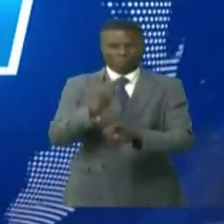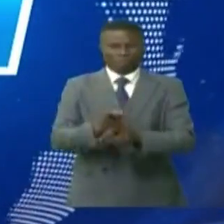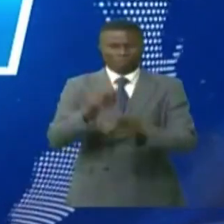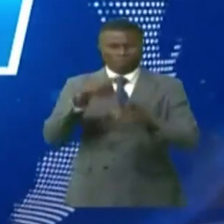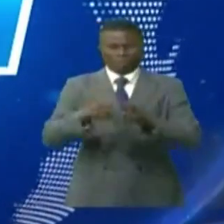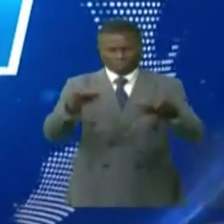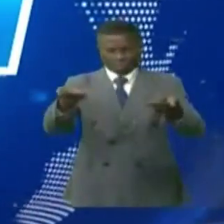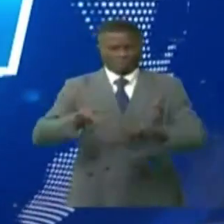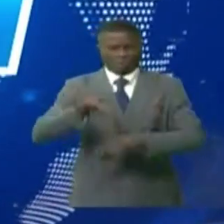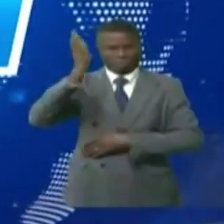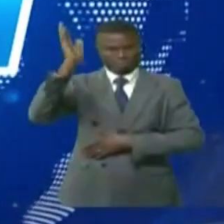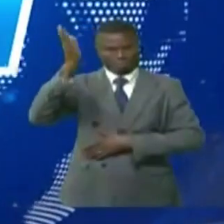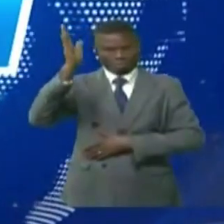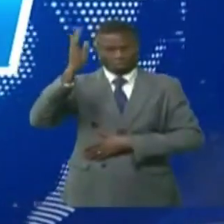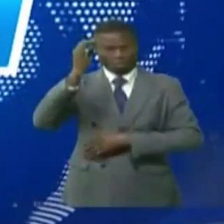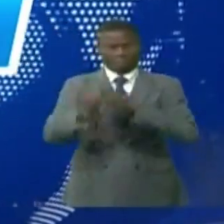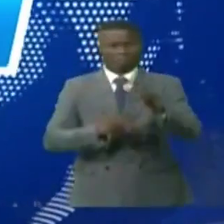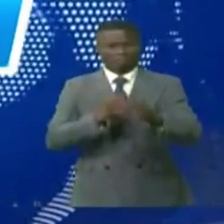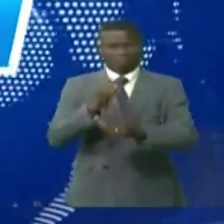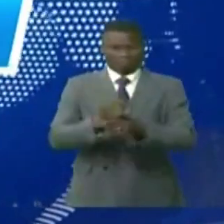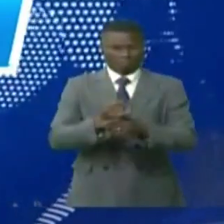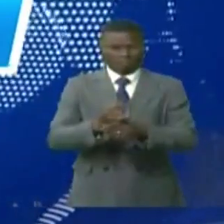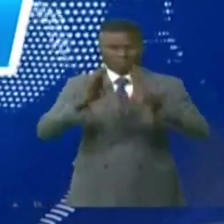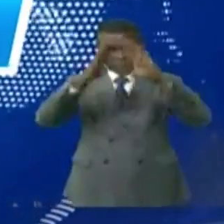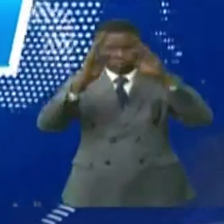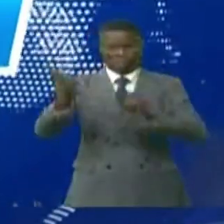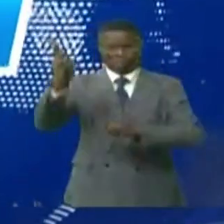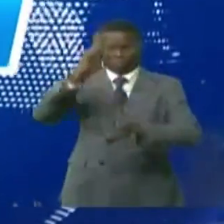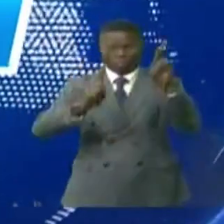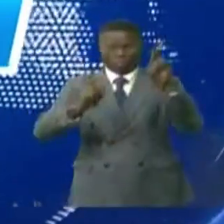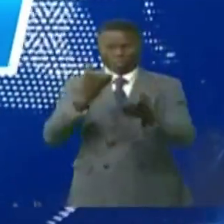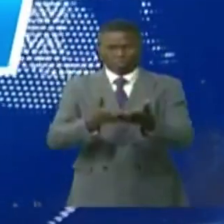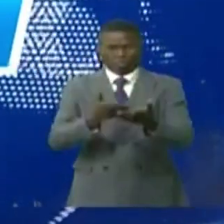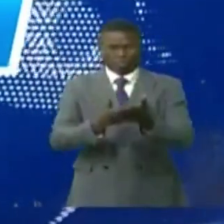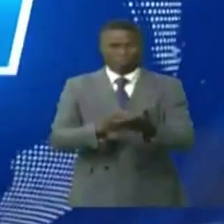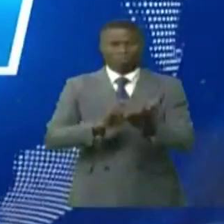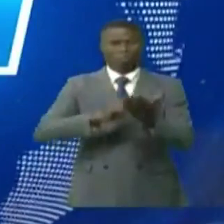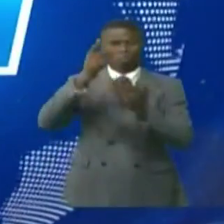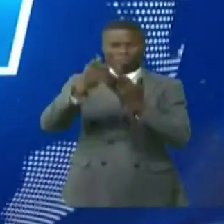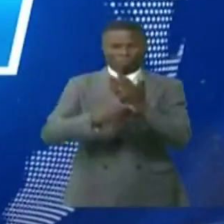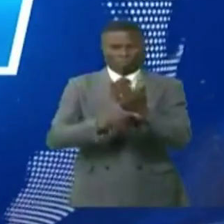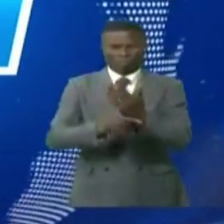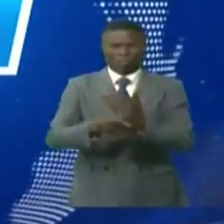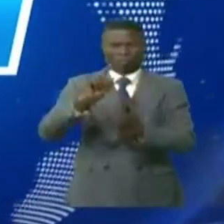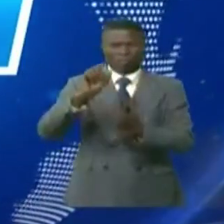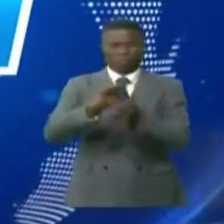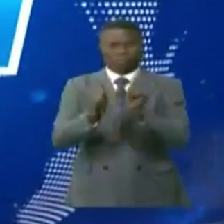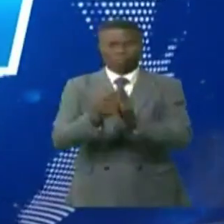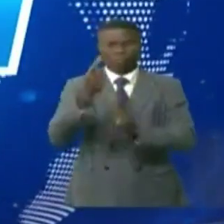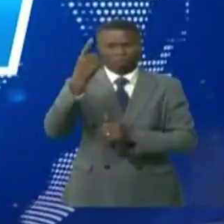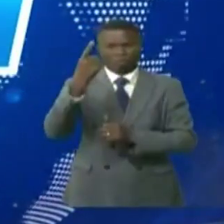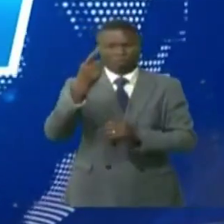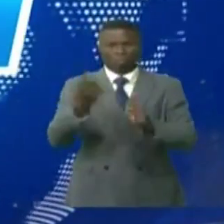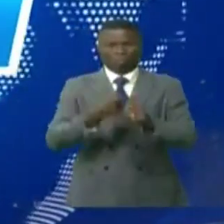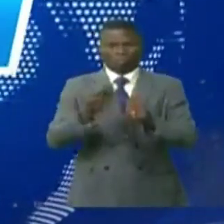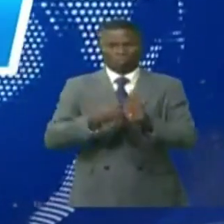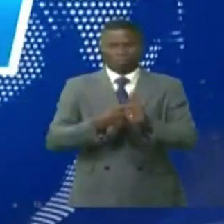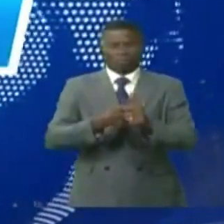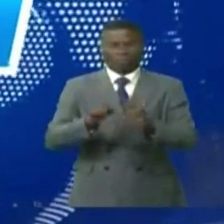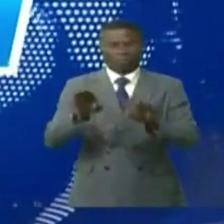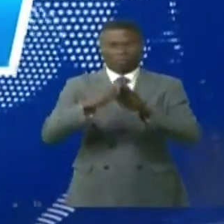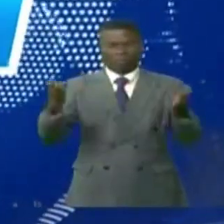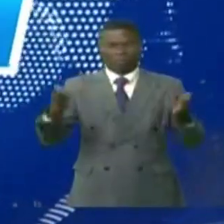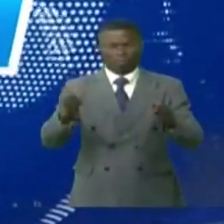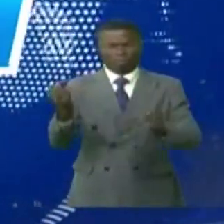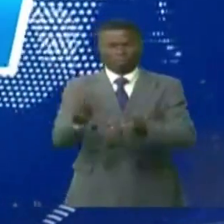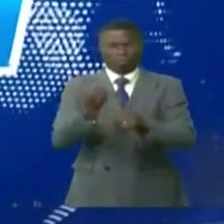dans la salle de conférence internationale du Palais du Peuple. L'ordre du jour comporte un seul point, à savoir ouverture de la